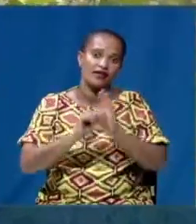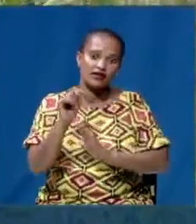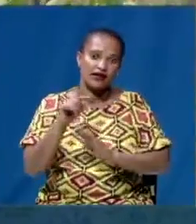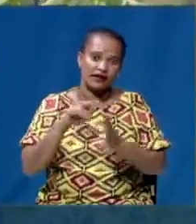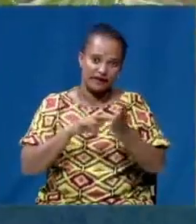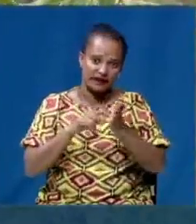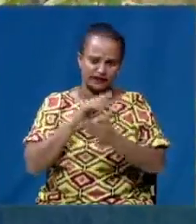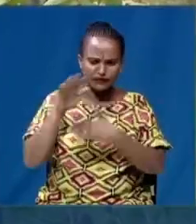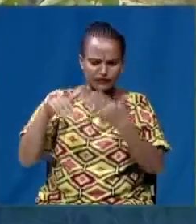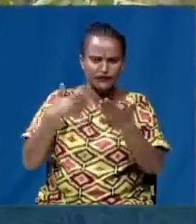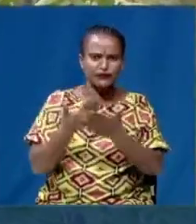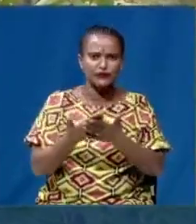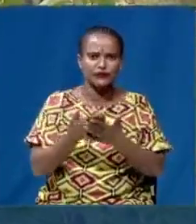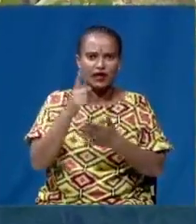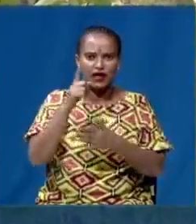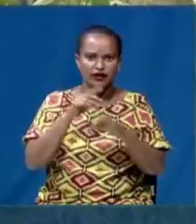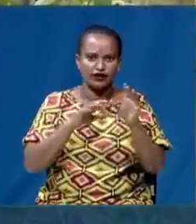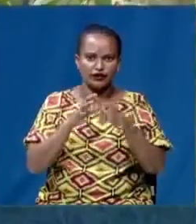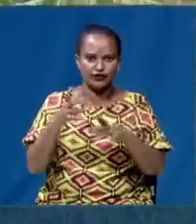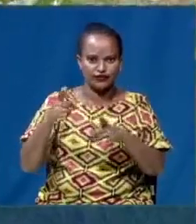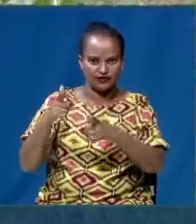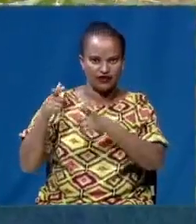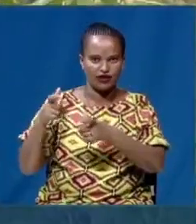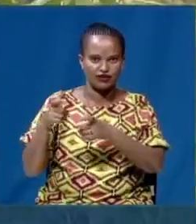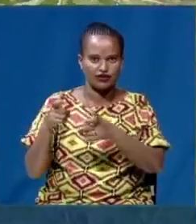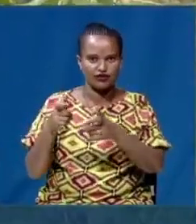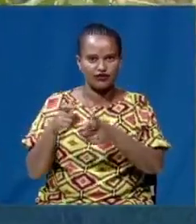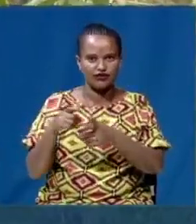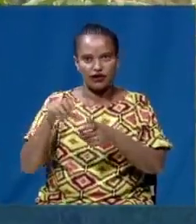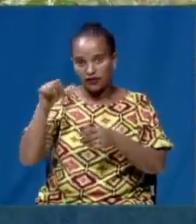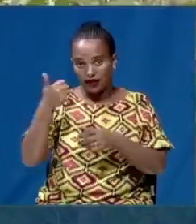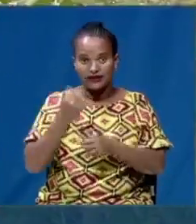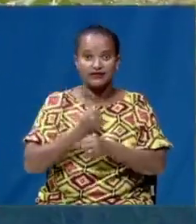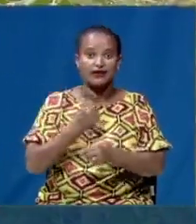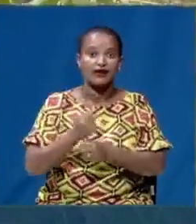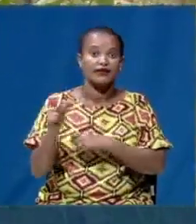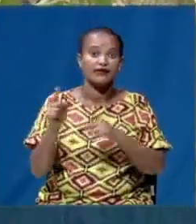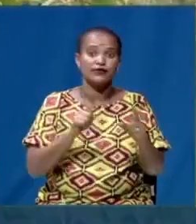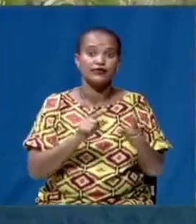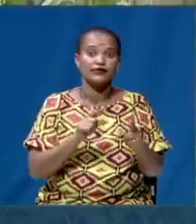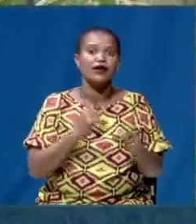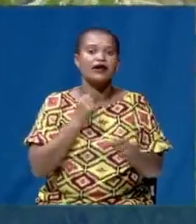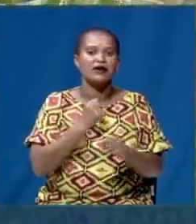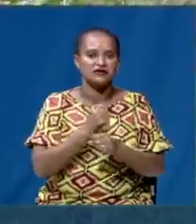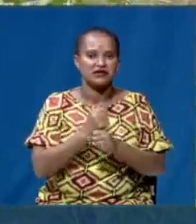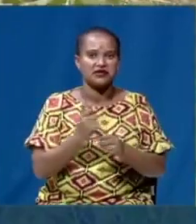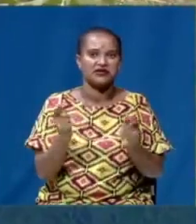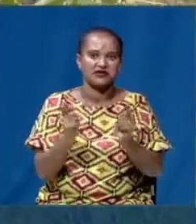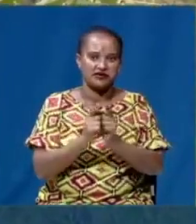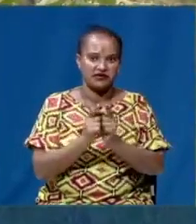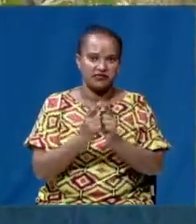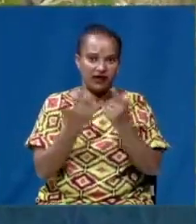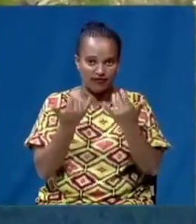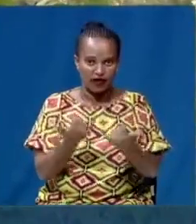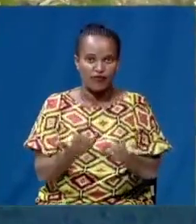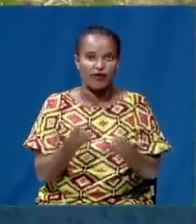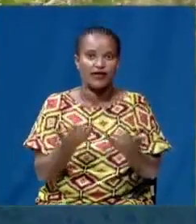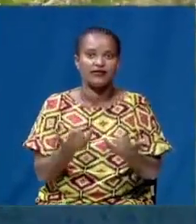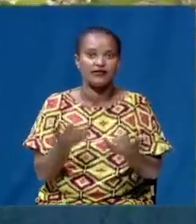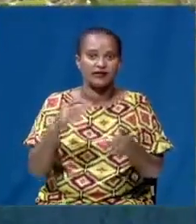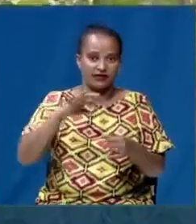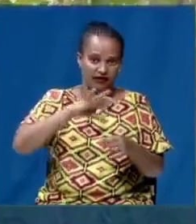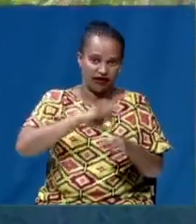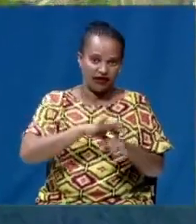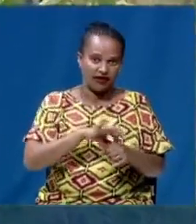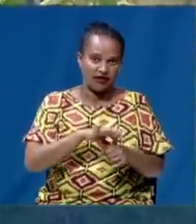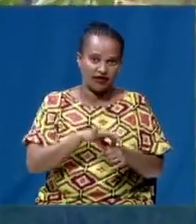ኩሉ ብሓደ ኢዱ ክላሽ ሓደ ኢዱ ኣብቲ ካሊእ ስራሕት እውን ናተሰርሐ እዩ ዝርከብ። ያው ናይ ሎማዓንቲ ያው ተኽሊ